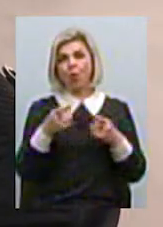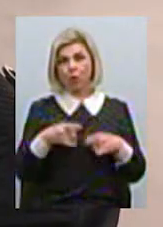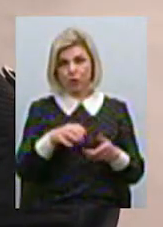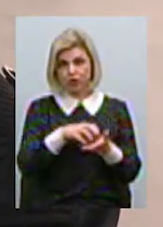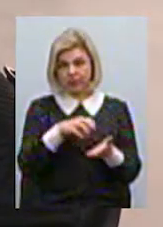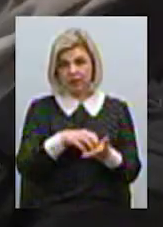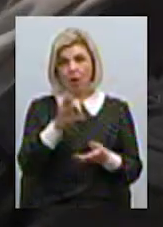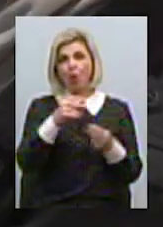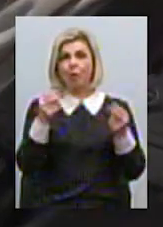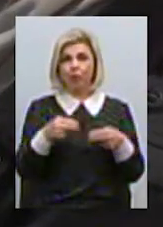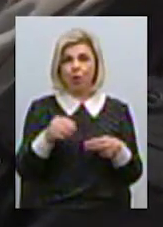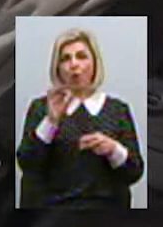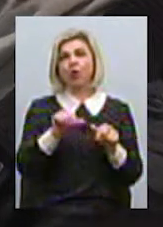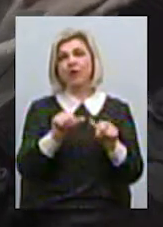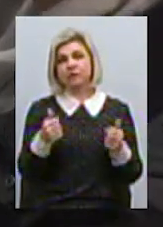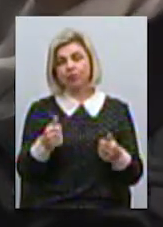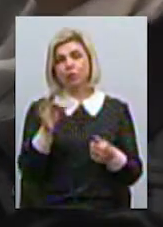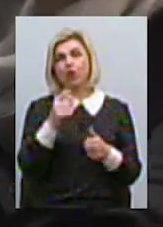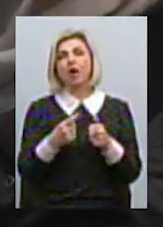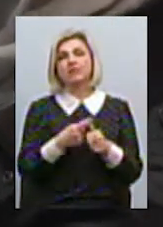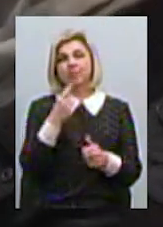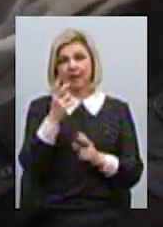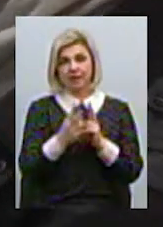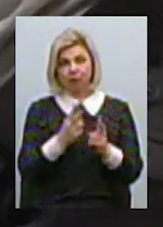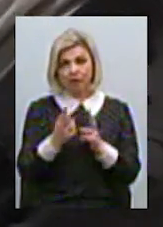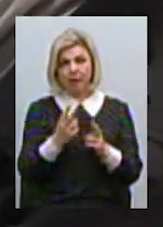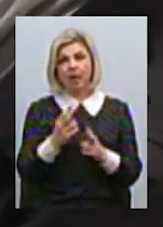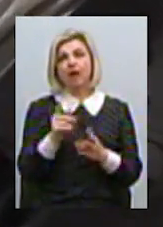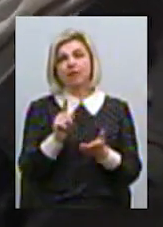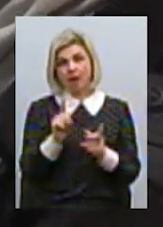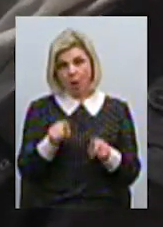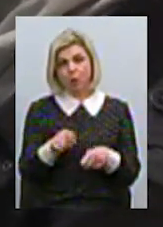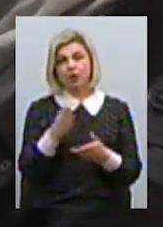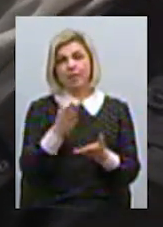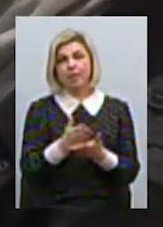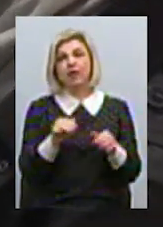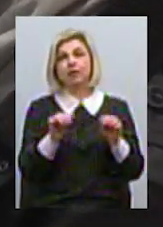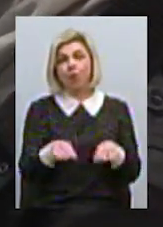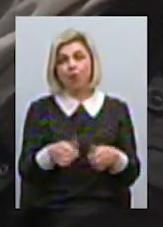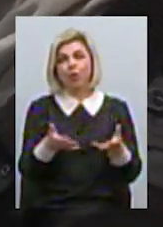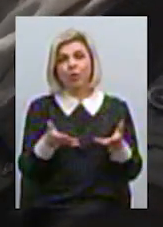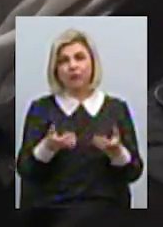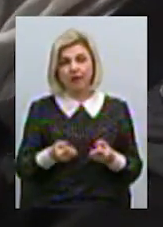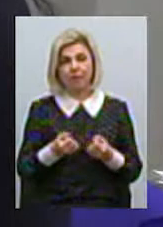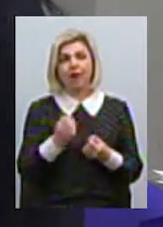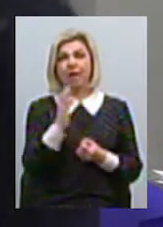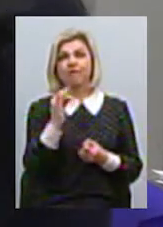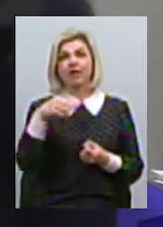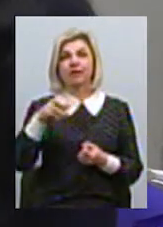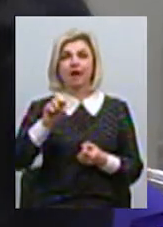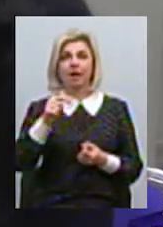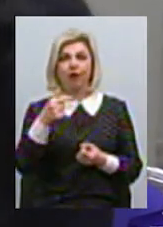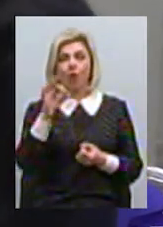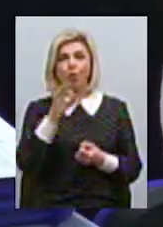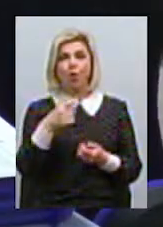про шлюб, про розірвання шлюбу, про зміну імені, а також мають змогу отримати витяги про підтвердження